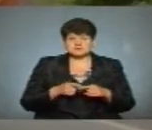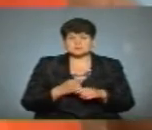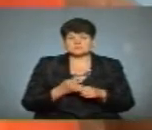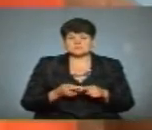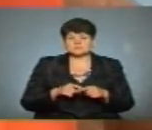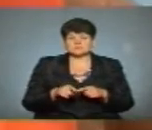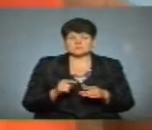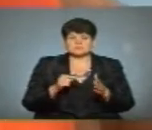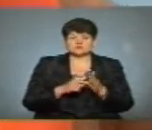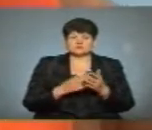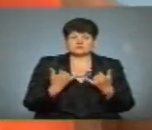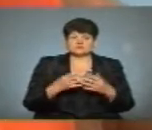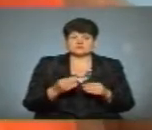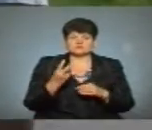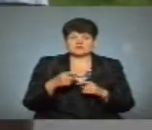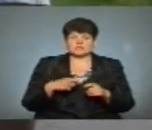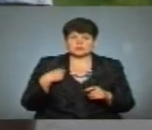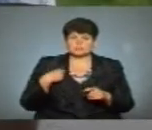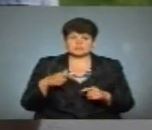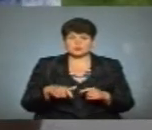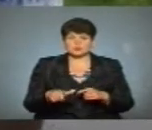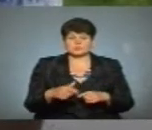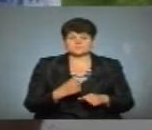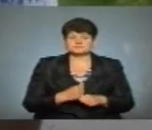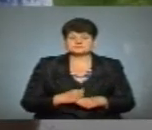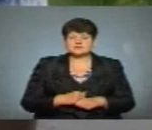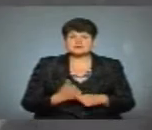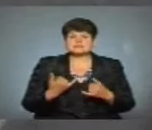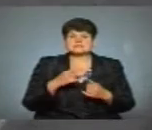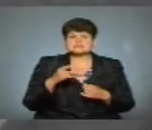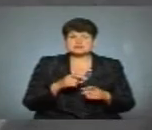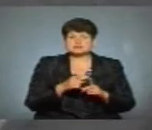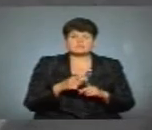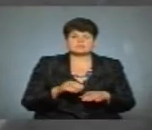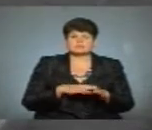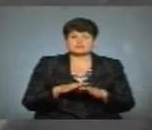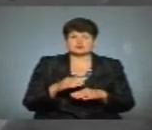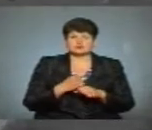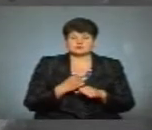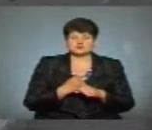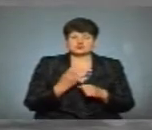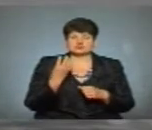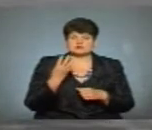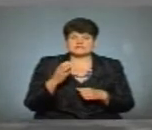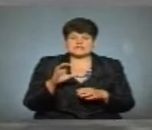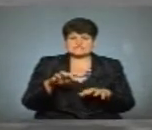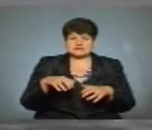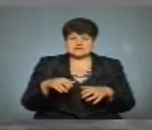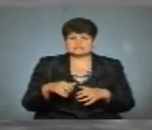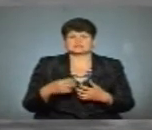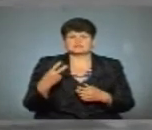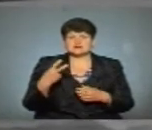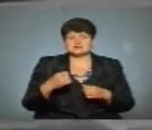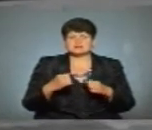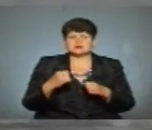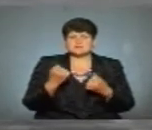метою. Вже наміряли наразі 2 кілометри дороги. За словами виконроба, сьогодні працює 4 екскаватори, 20 машин та